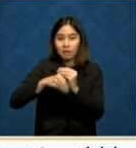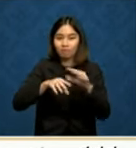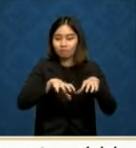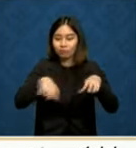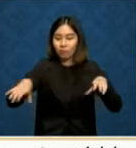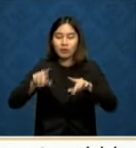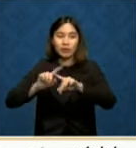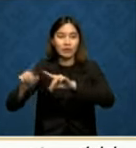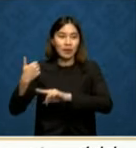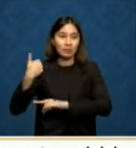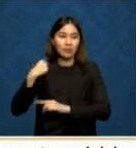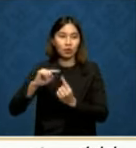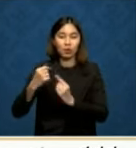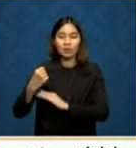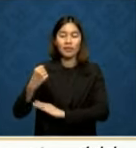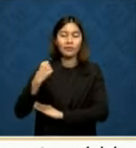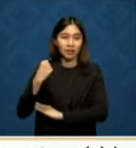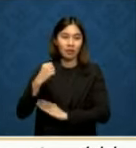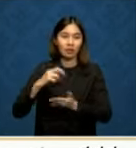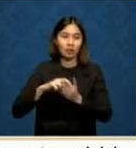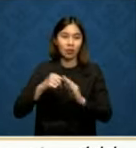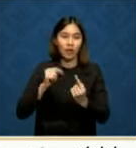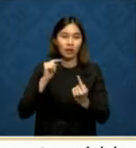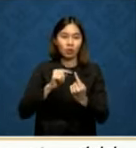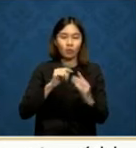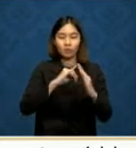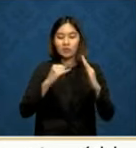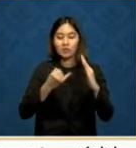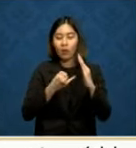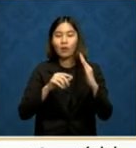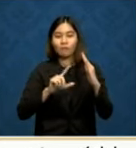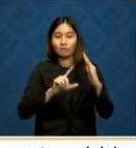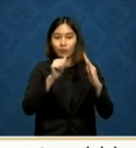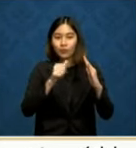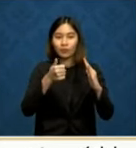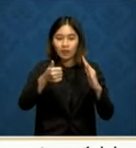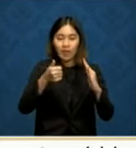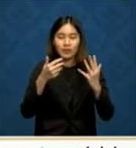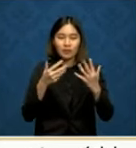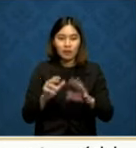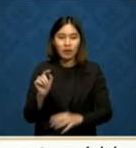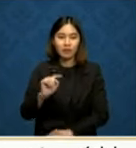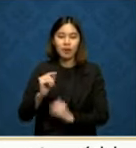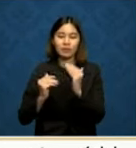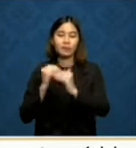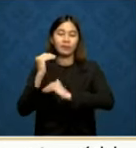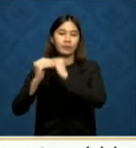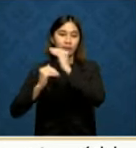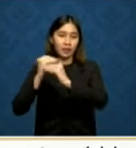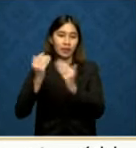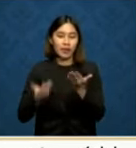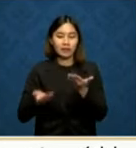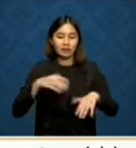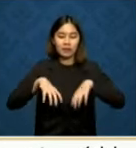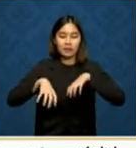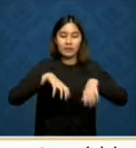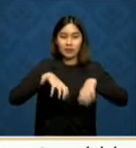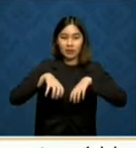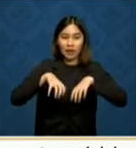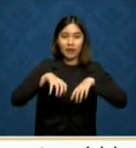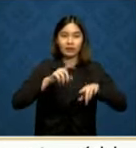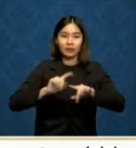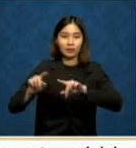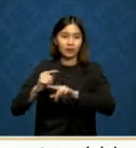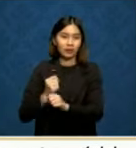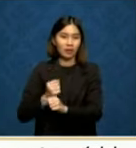วก็จากที่เข้มแข็แล้วเกเป็หน่วยประจำจหวดที่ที่จะพัฒนา หอบริหารจัดการองคล